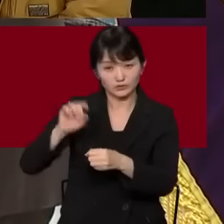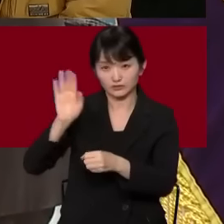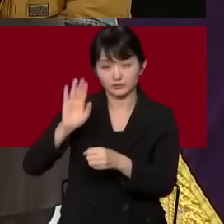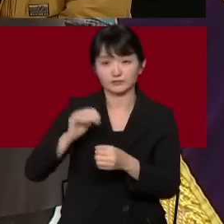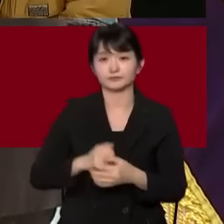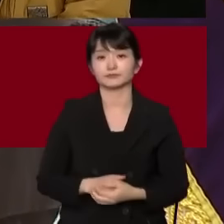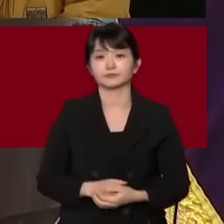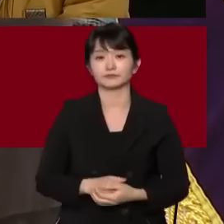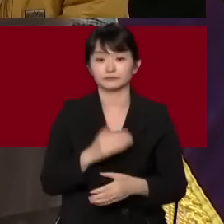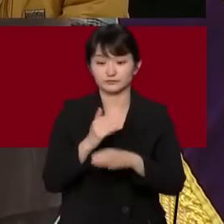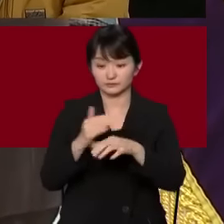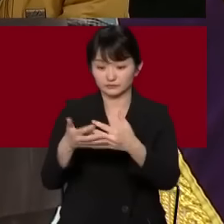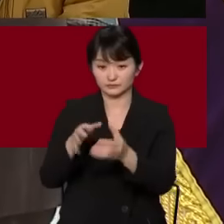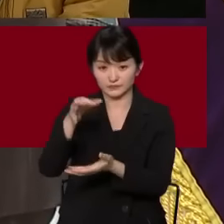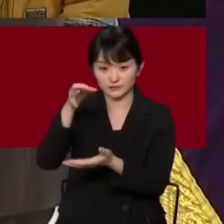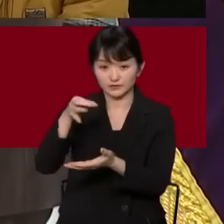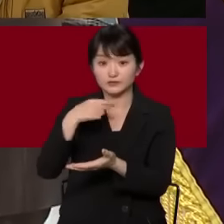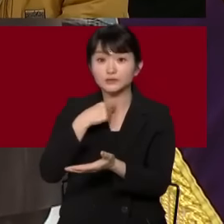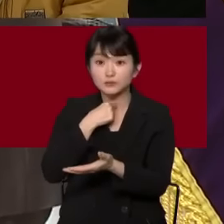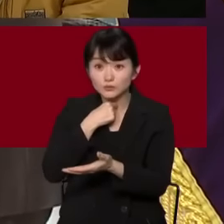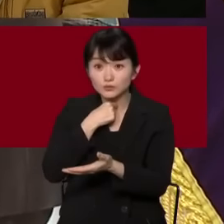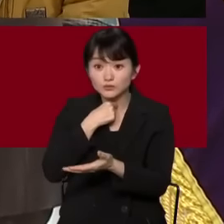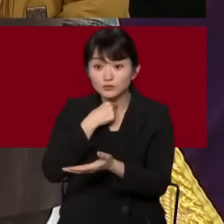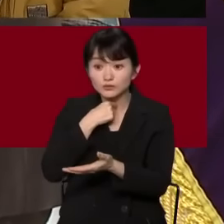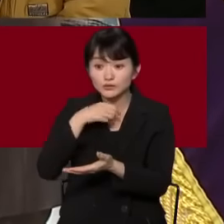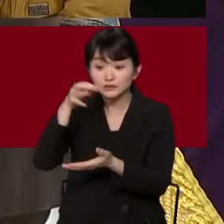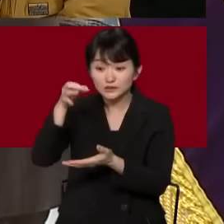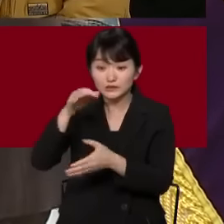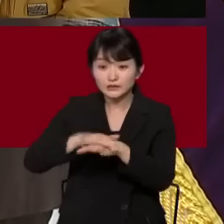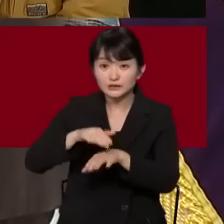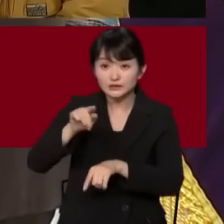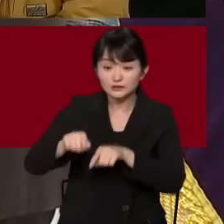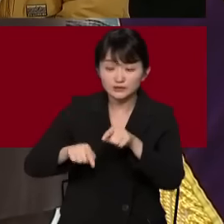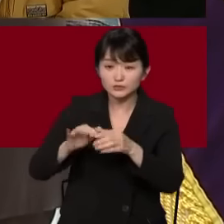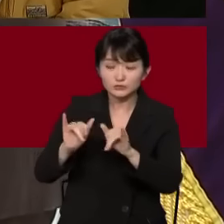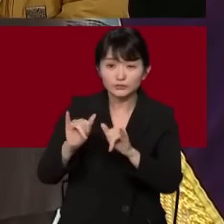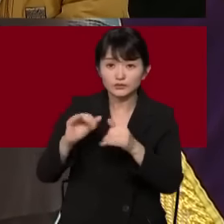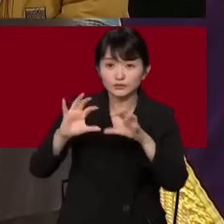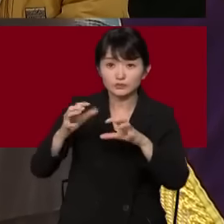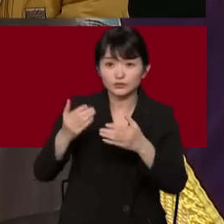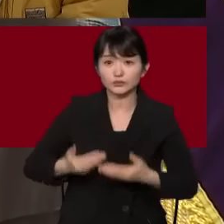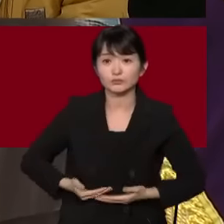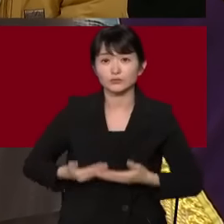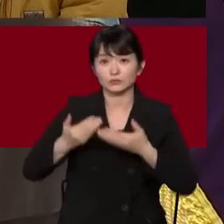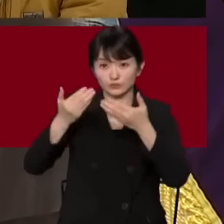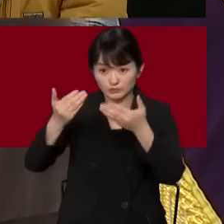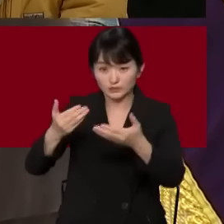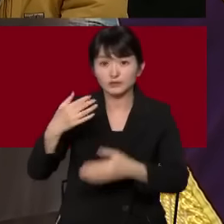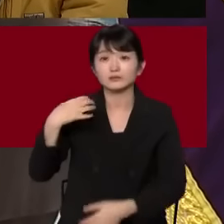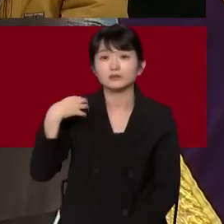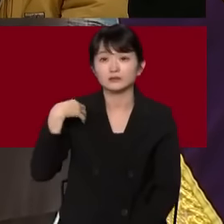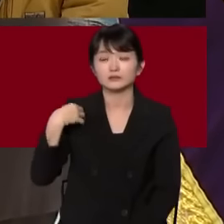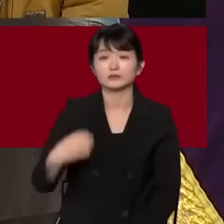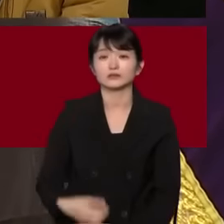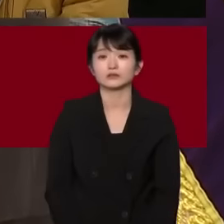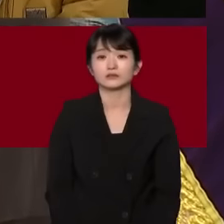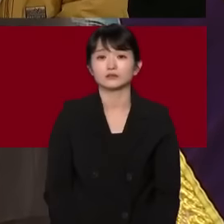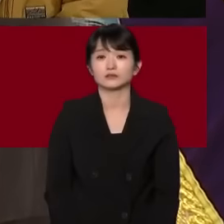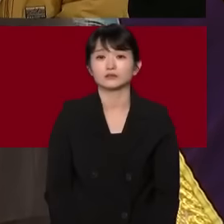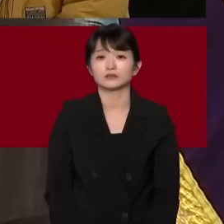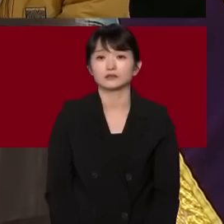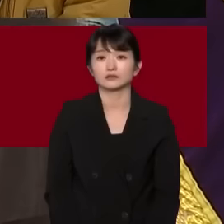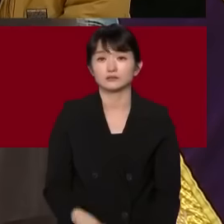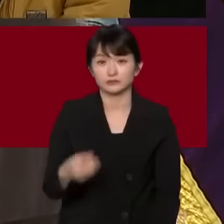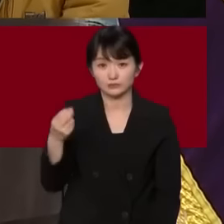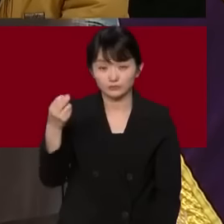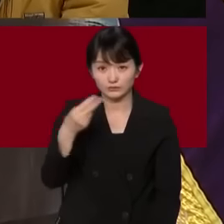정당은 가치를 추구하고 그 추구한 가치를 실행함으로써 국민과 국가에게 봉사하는 것이 역할이어야 한다고 생각합니다.